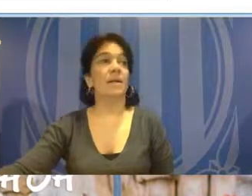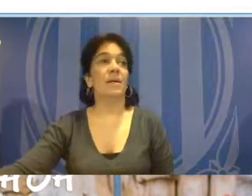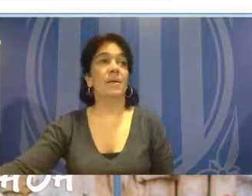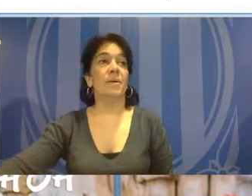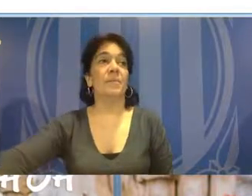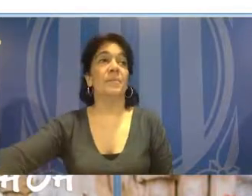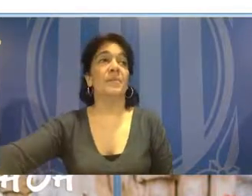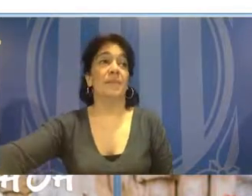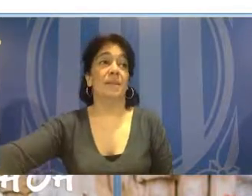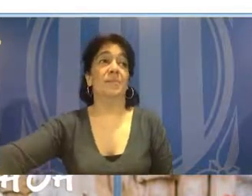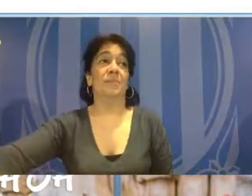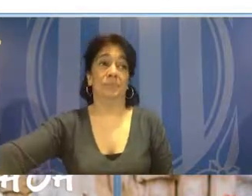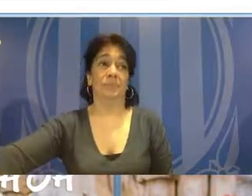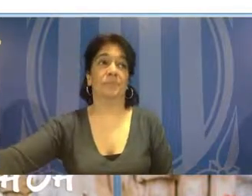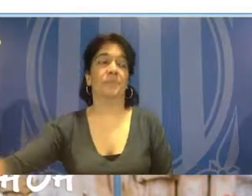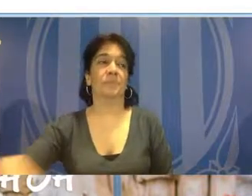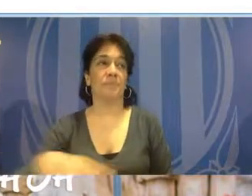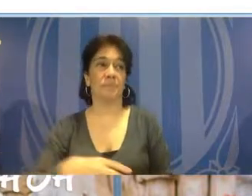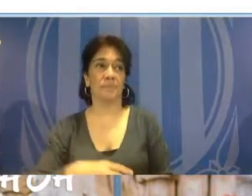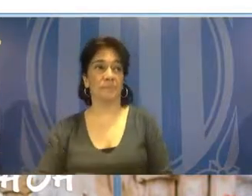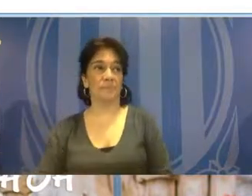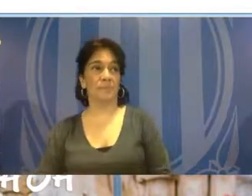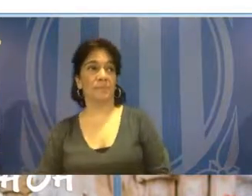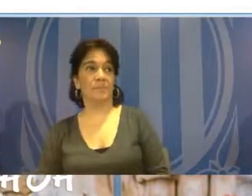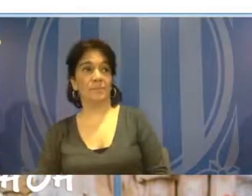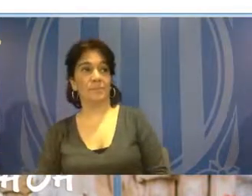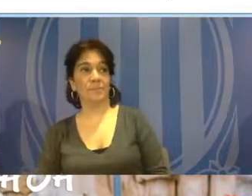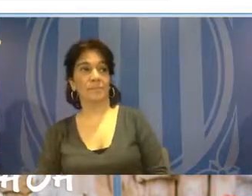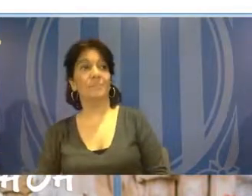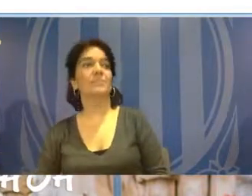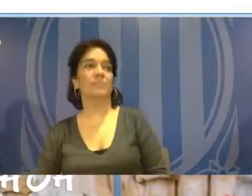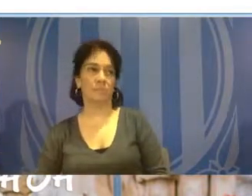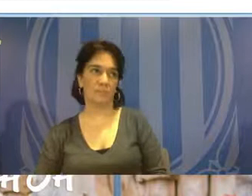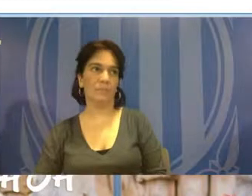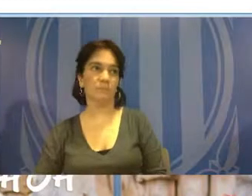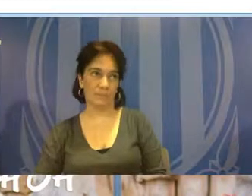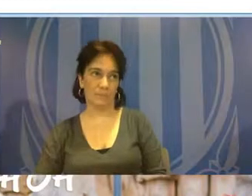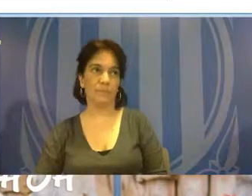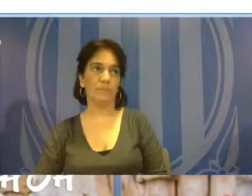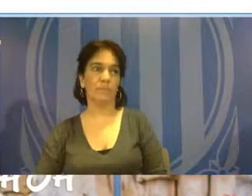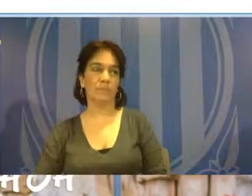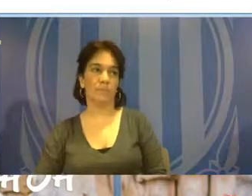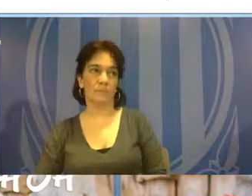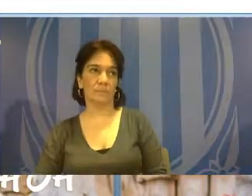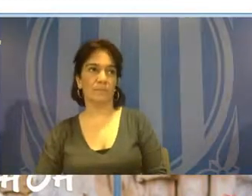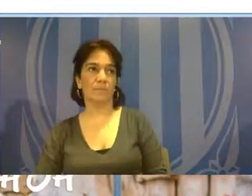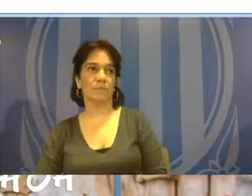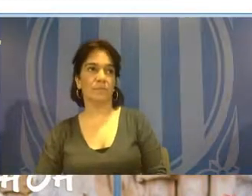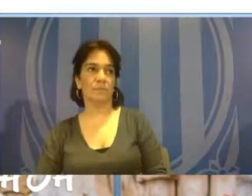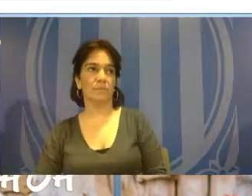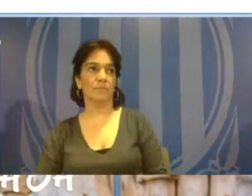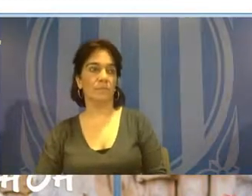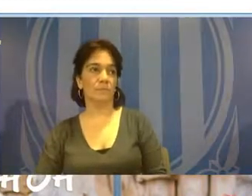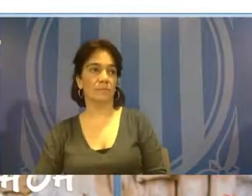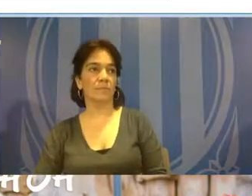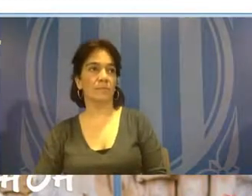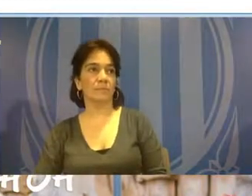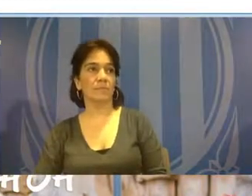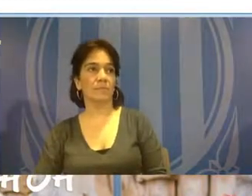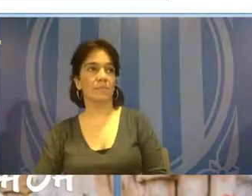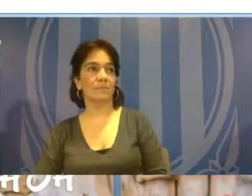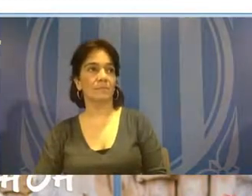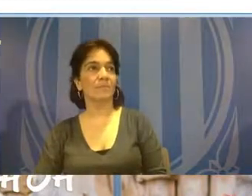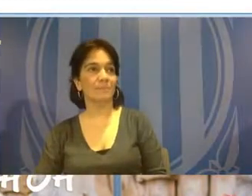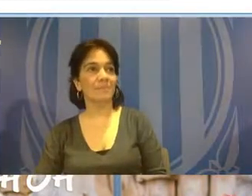fantàstic. I si no, abans jo treballava a trànsit i tinc una amiga que també treballa a trànsit, amb companyes, i es va dedicar amb fotos i es va